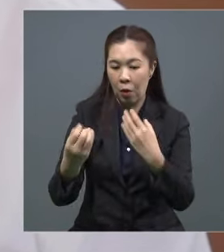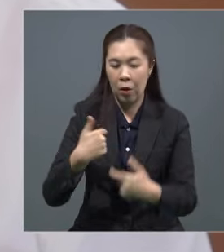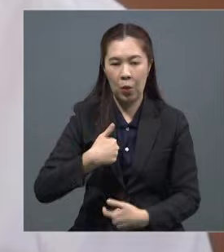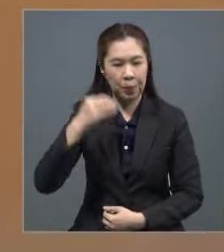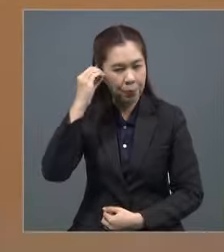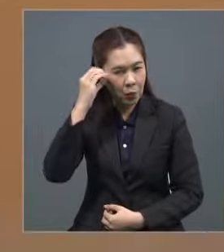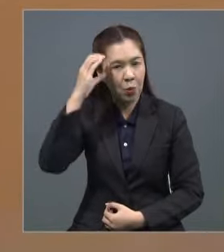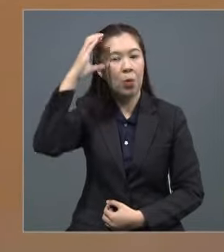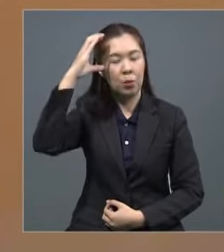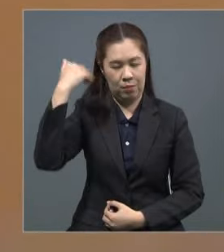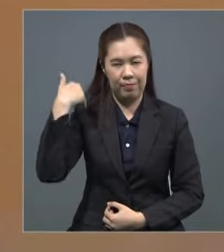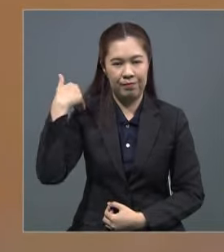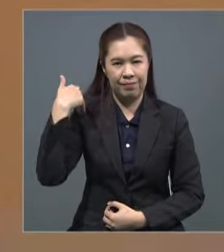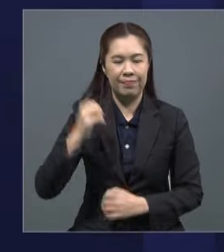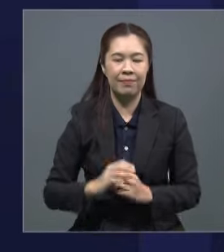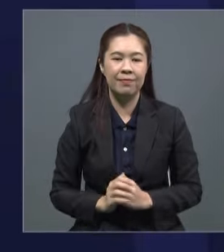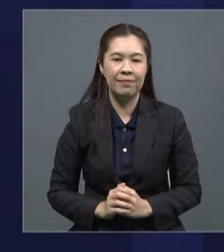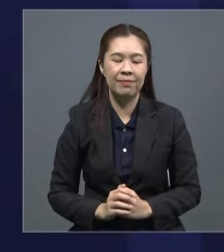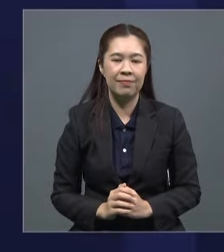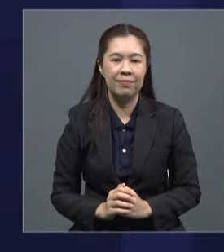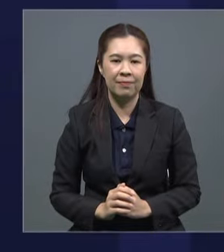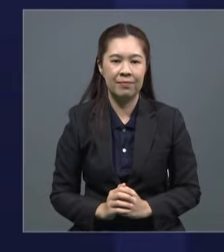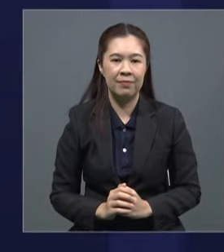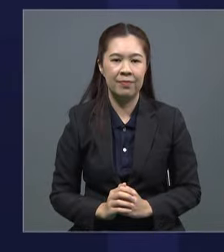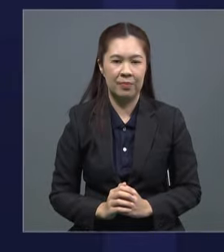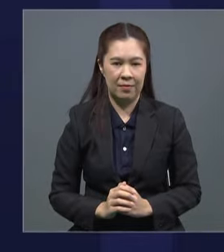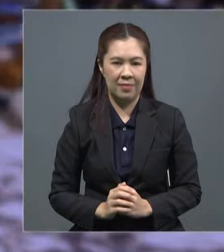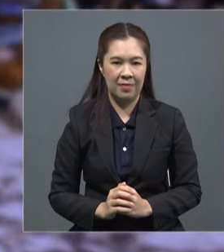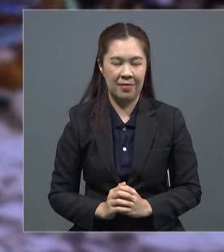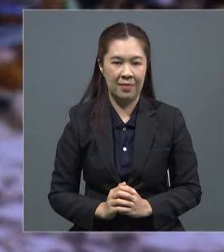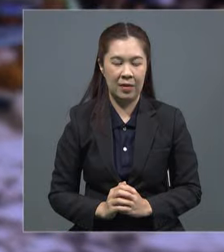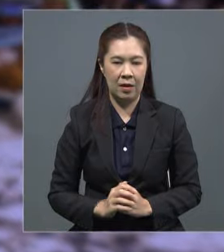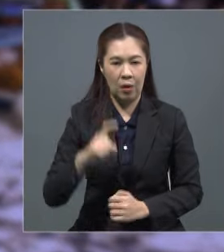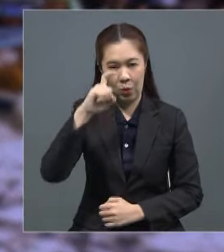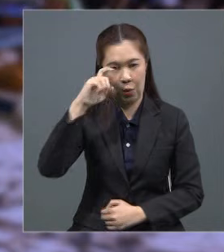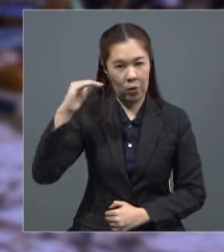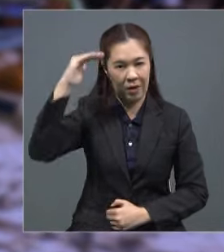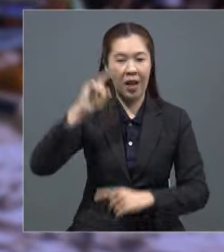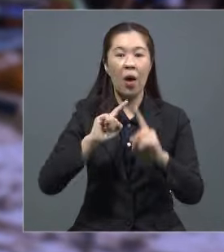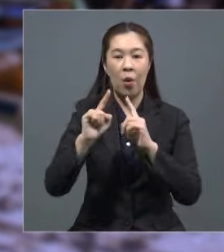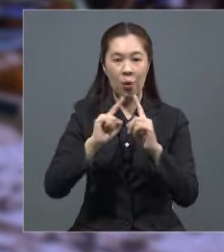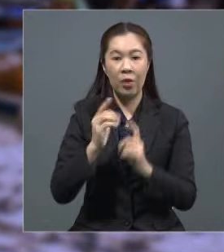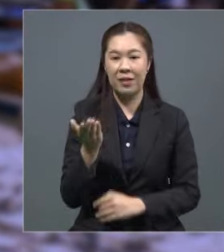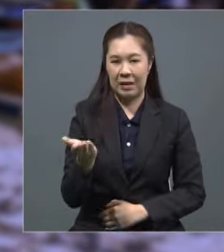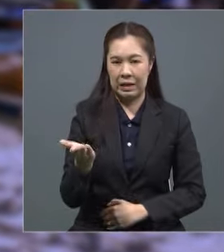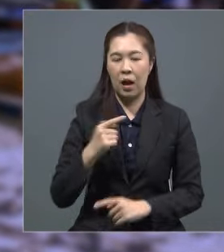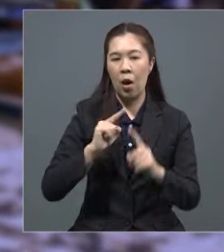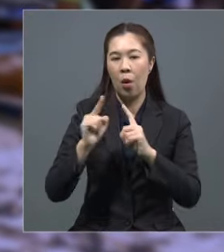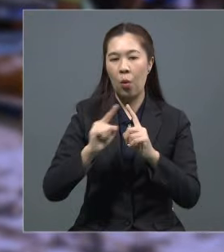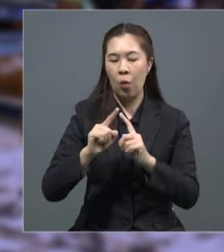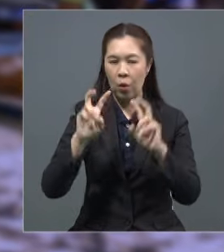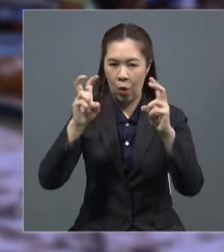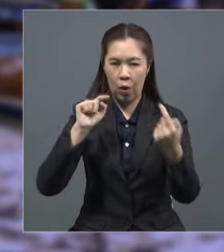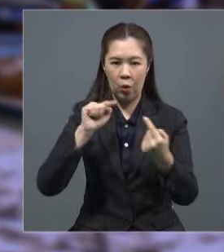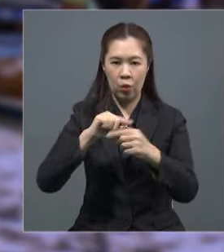ท่านในหลายๆเรื่องนอกจากนี้ครับในรายการคุยกับเศรษฐายังได้พูดคุยถึงความคืบหน้าการทำงานของ